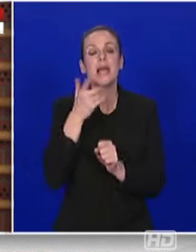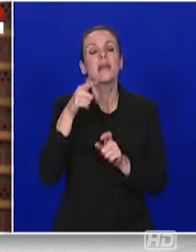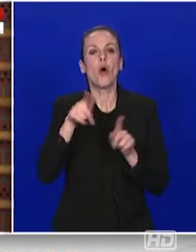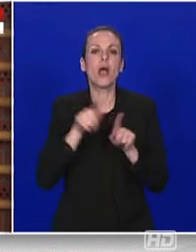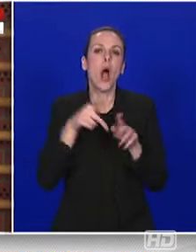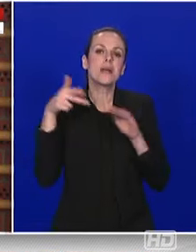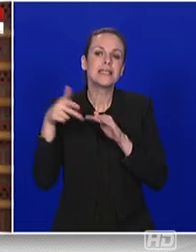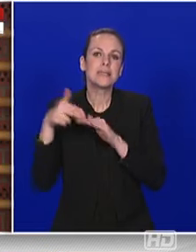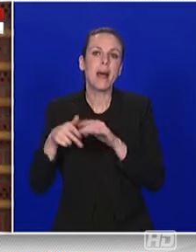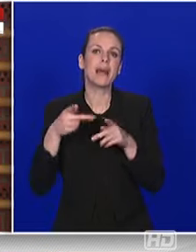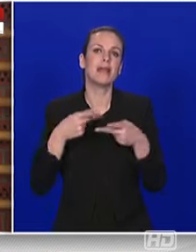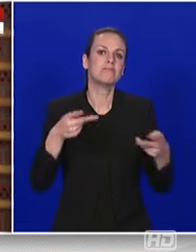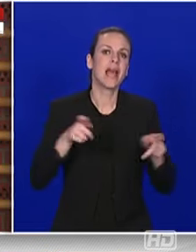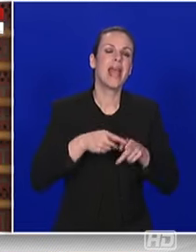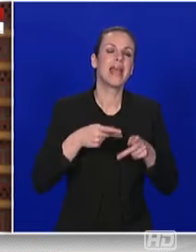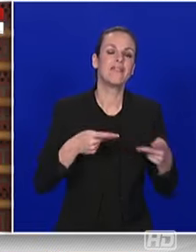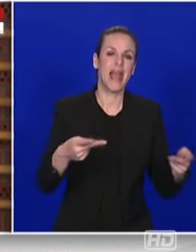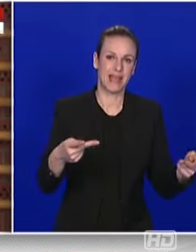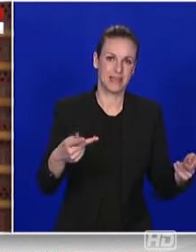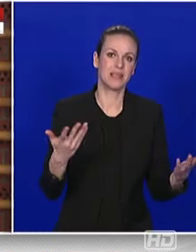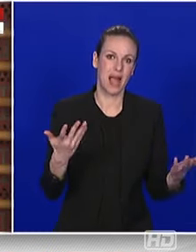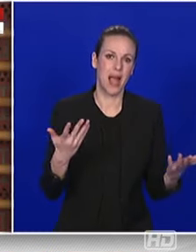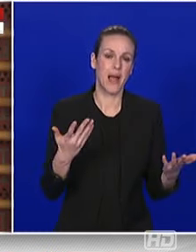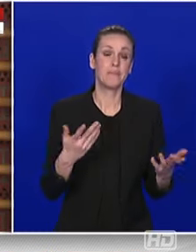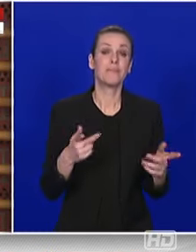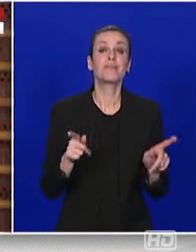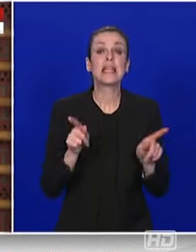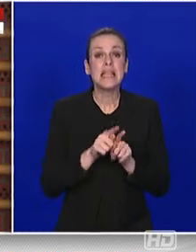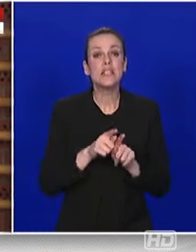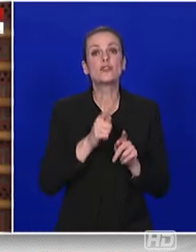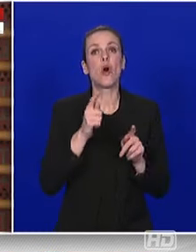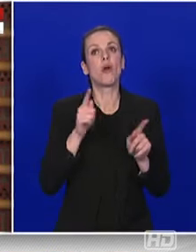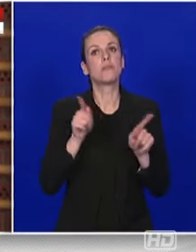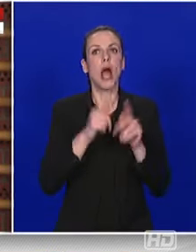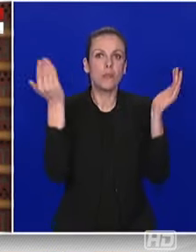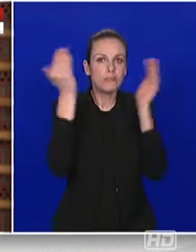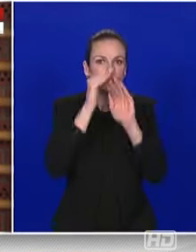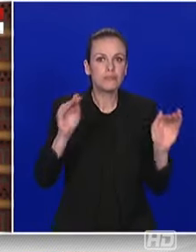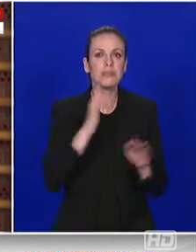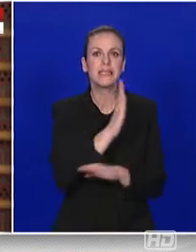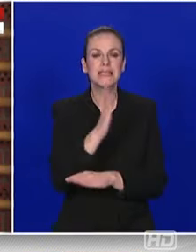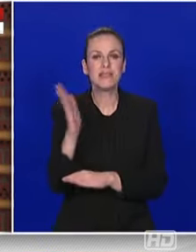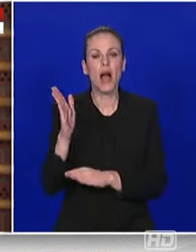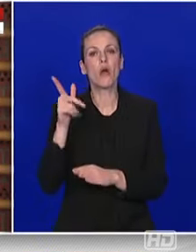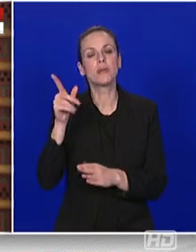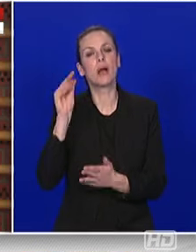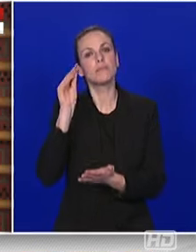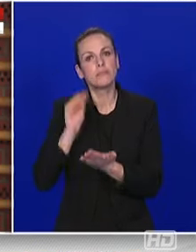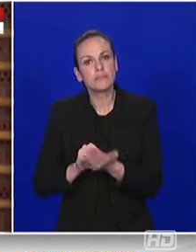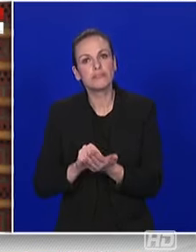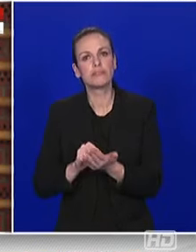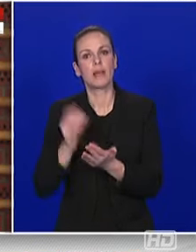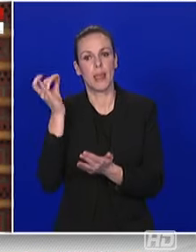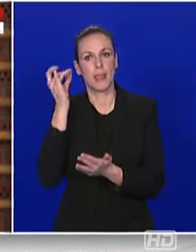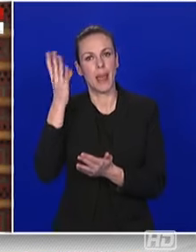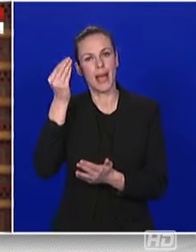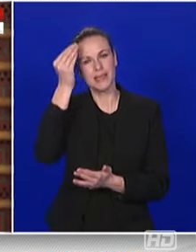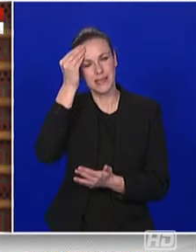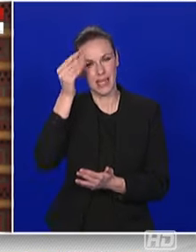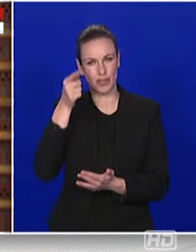mogućnosti infekcije, a i poticaja svima da obilježe dan